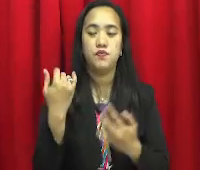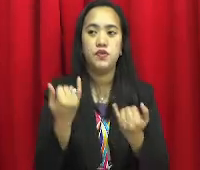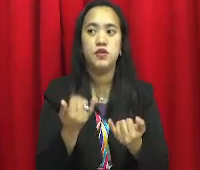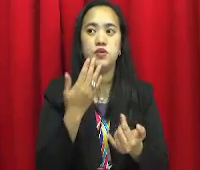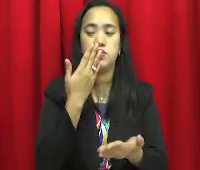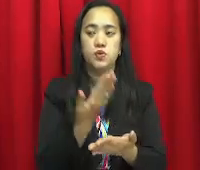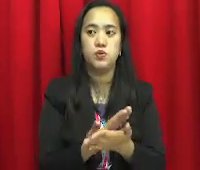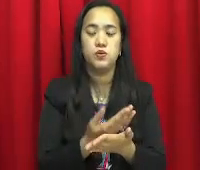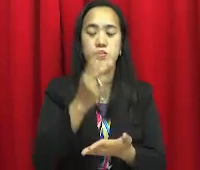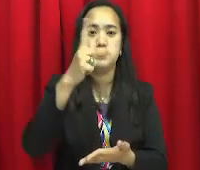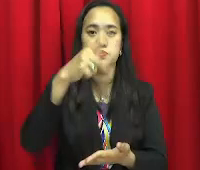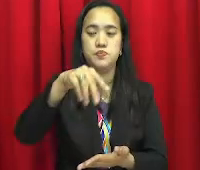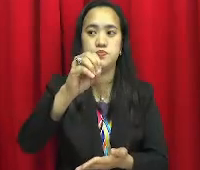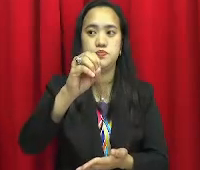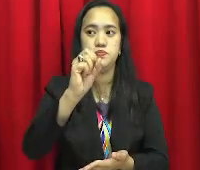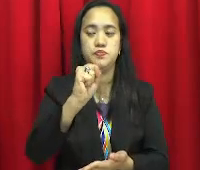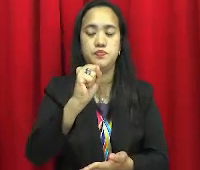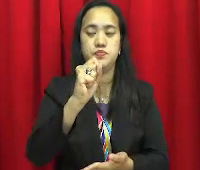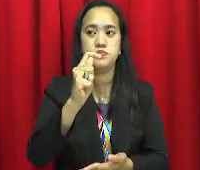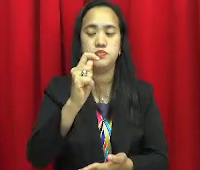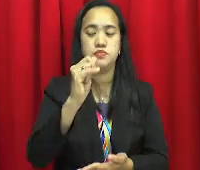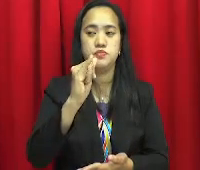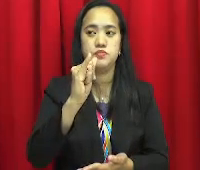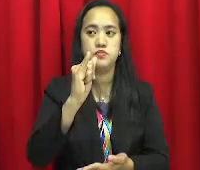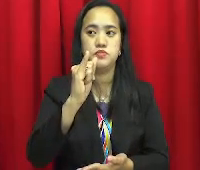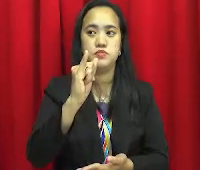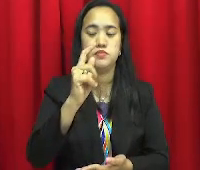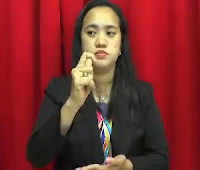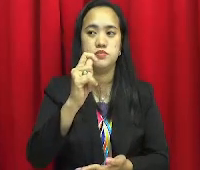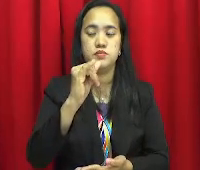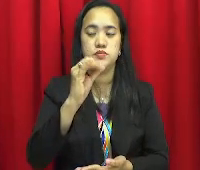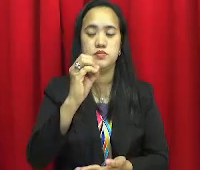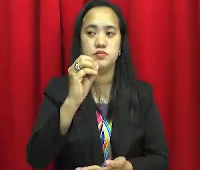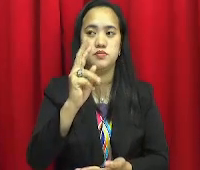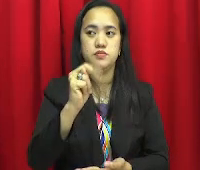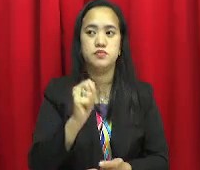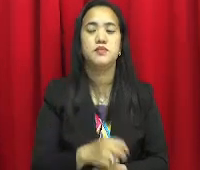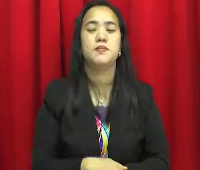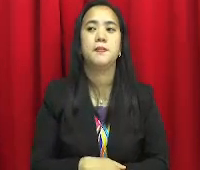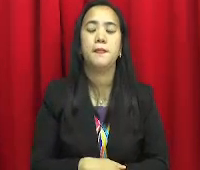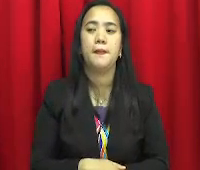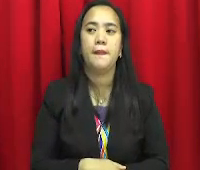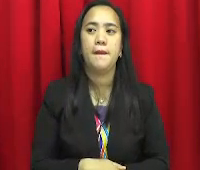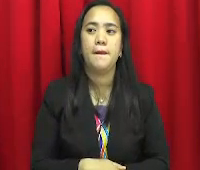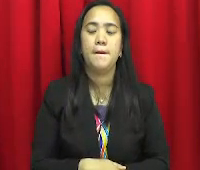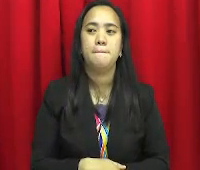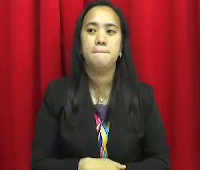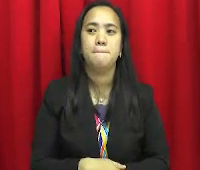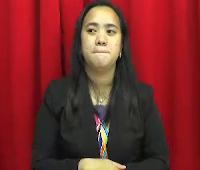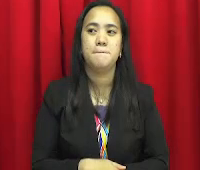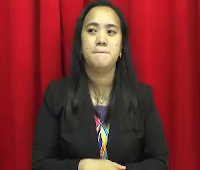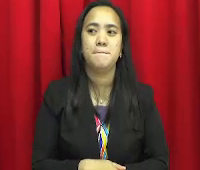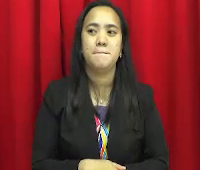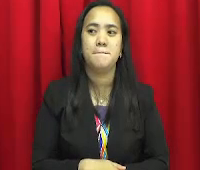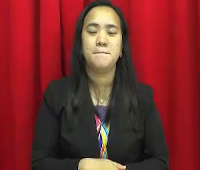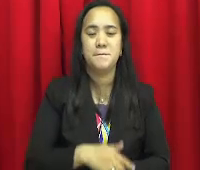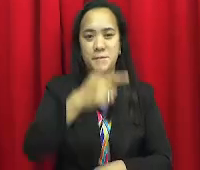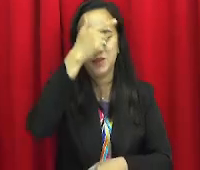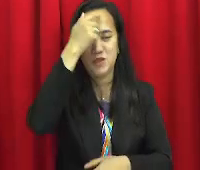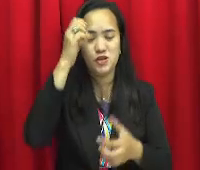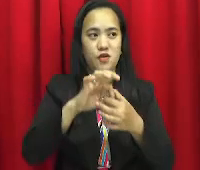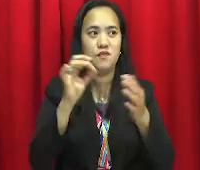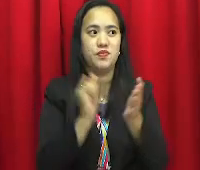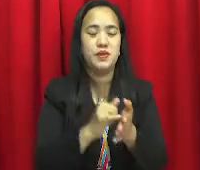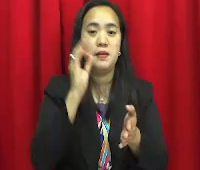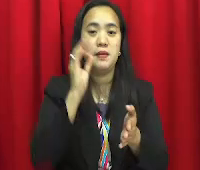at the same time, pinapauwi naman dito siya ni Sir Jed. Oo, sa mga preaching. Dahil sa mga preaching. Yeah.